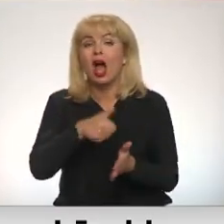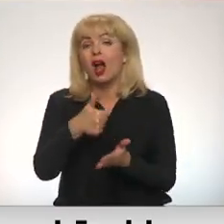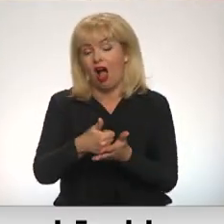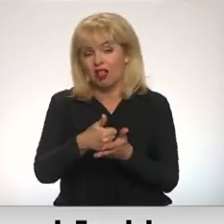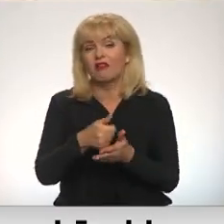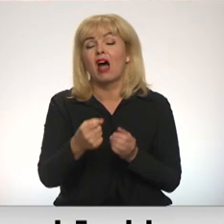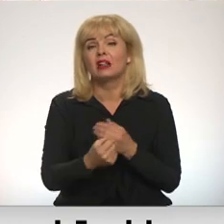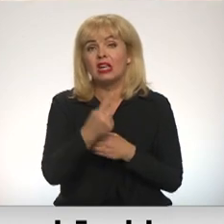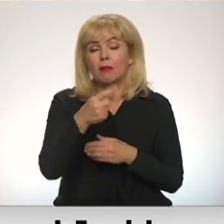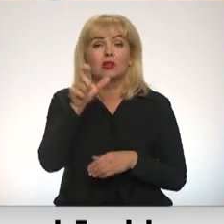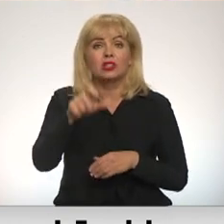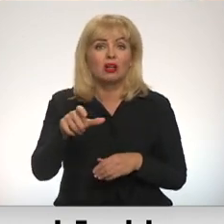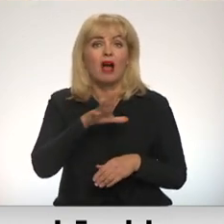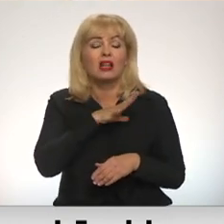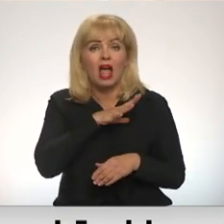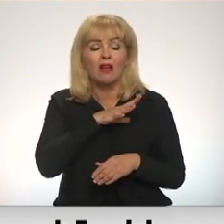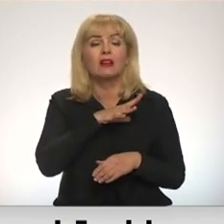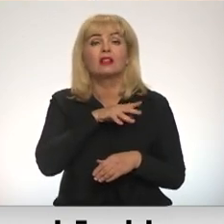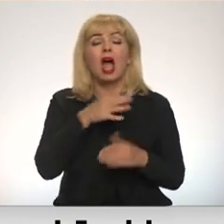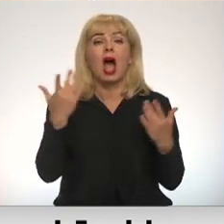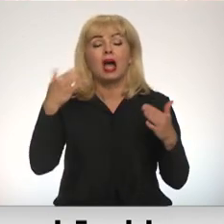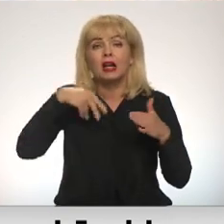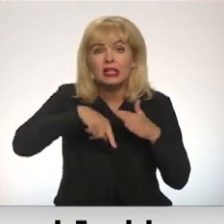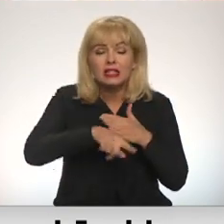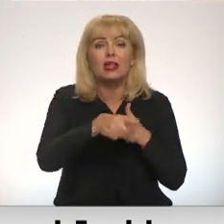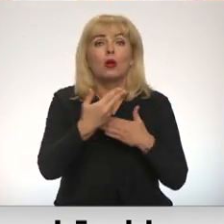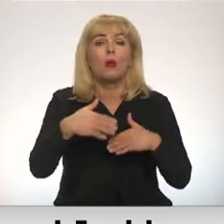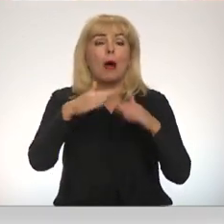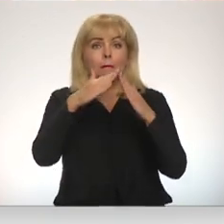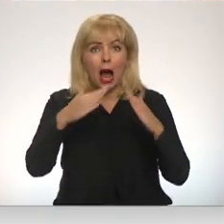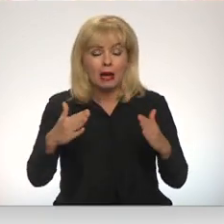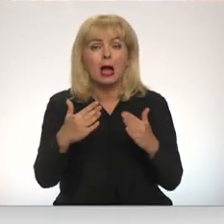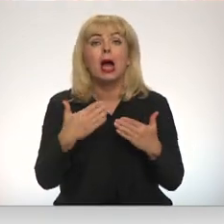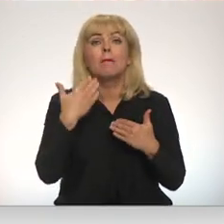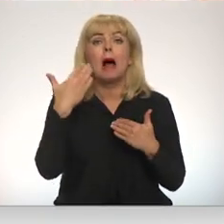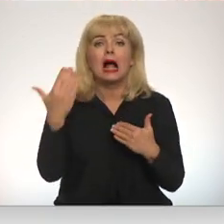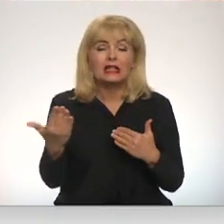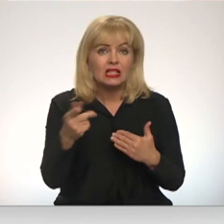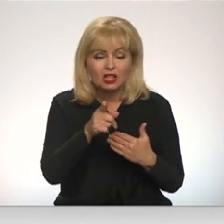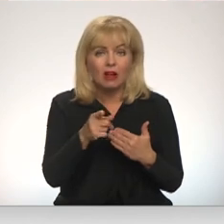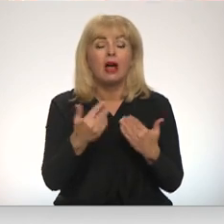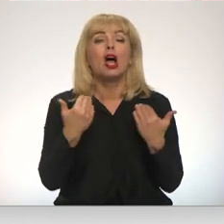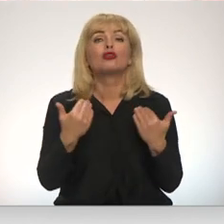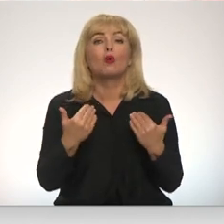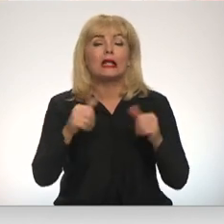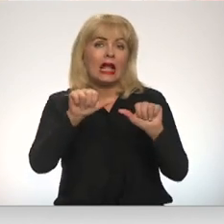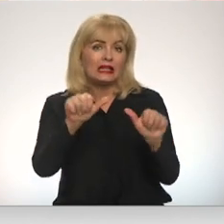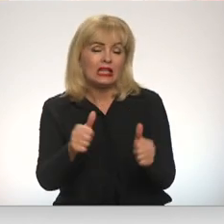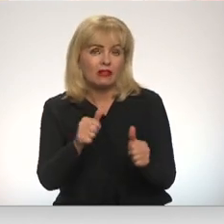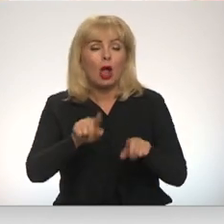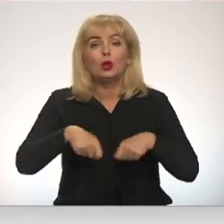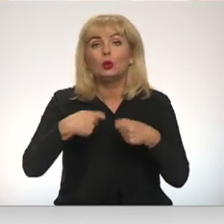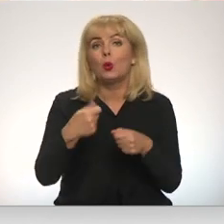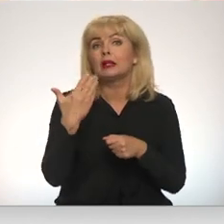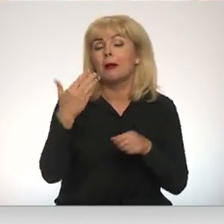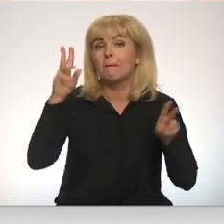– cilvēki vienkārši netiek ārā no savām mājām. Paldies Dievam, ka šogad iztaisītu akciju, dodiet 5 pa vidas piemību